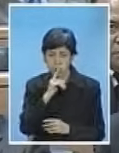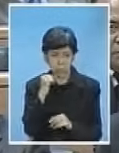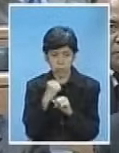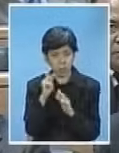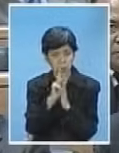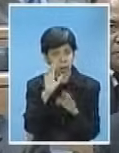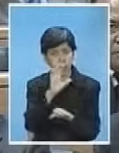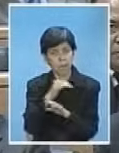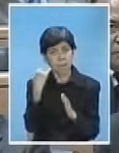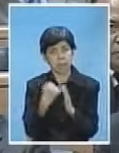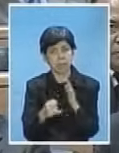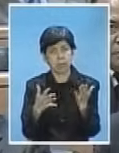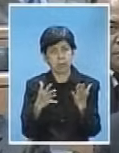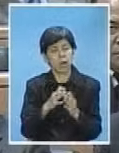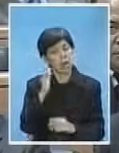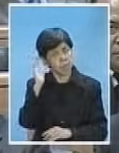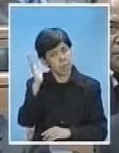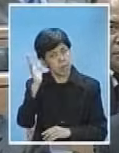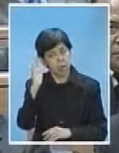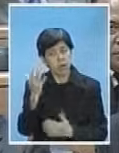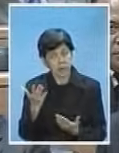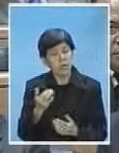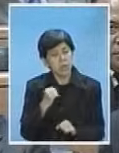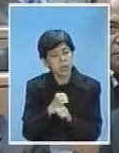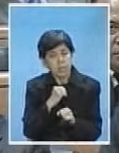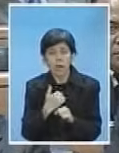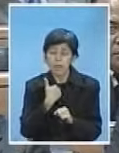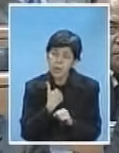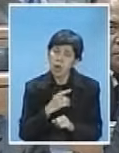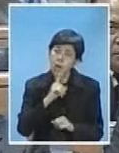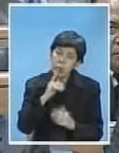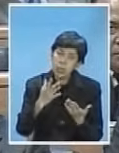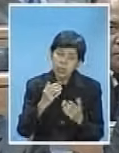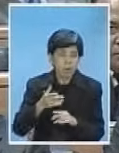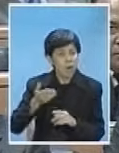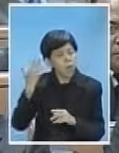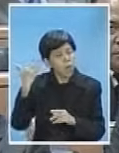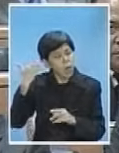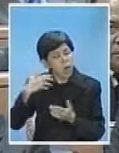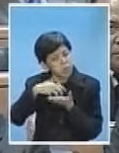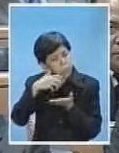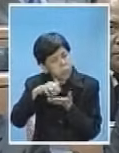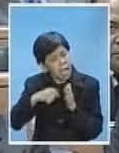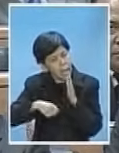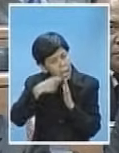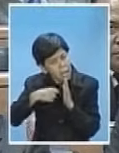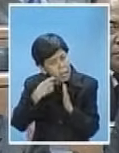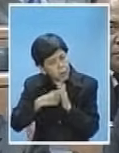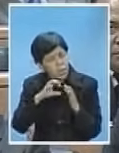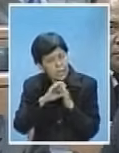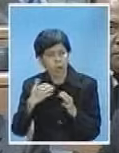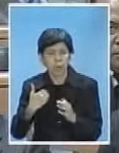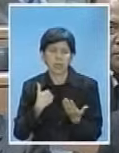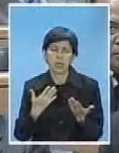ำผิดก็บังคับอะไรการอภิปรายก็ต้องมีการกล่าวย้อนกล่าวอ้างยกเหตุผลมาประกอบ